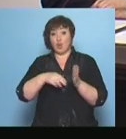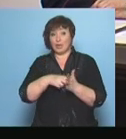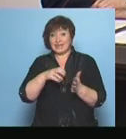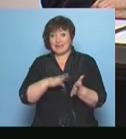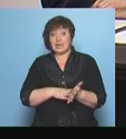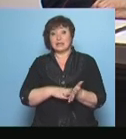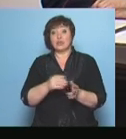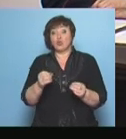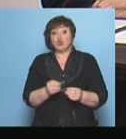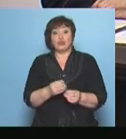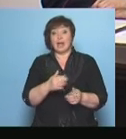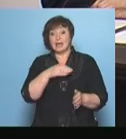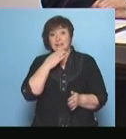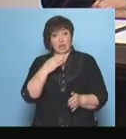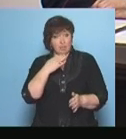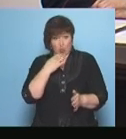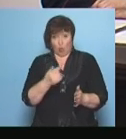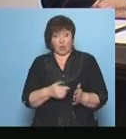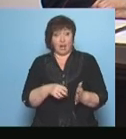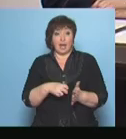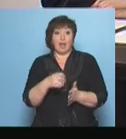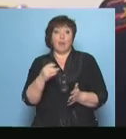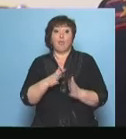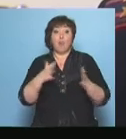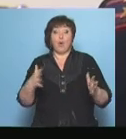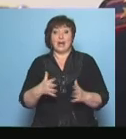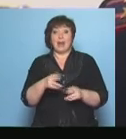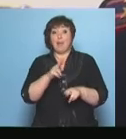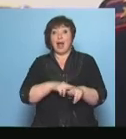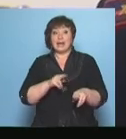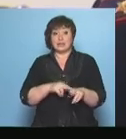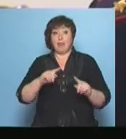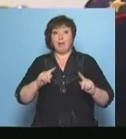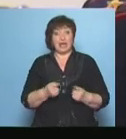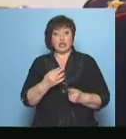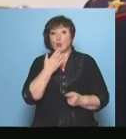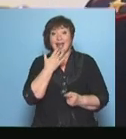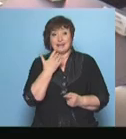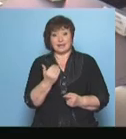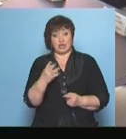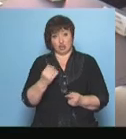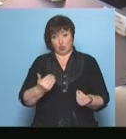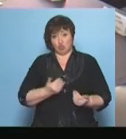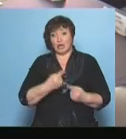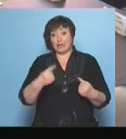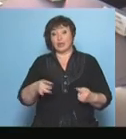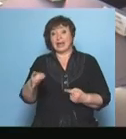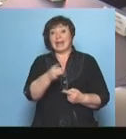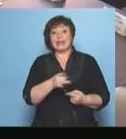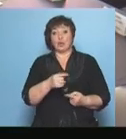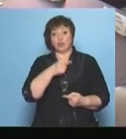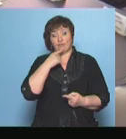учет с 1 января стали уголовно наказуемыми. В поле зрения полиции попали не только иностранцы, но и жители других регионов Российской